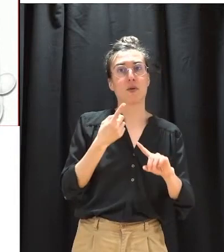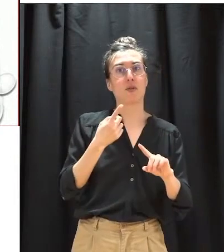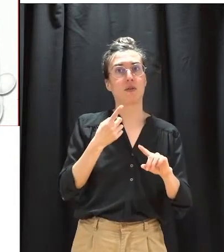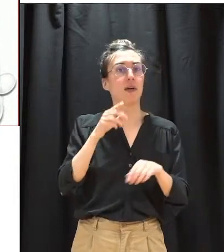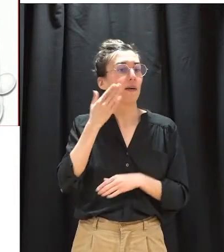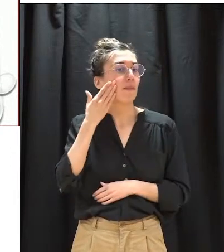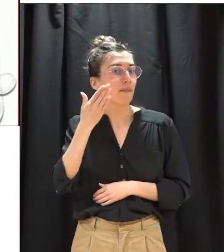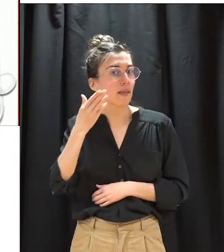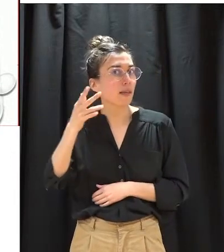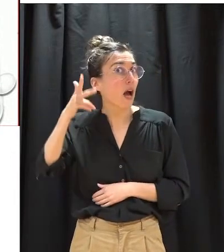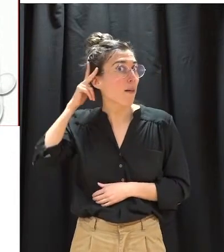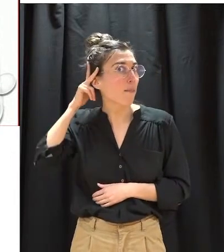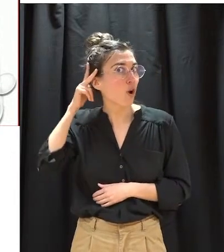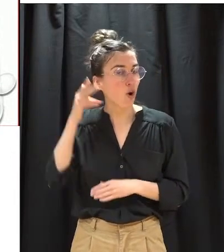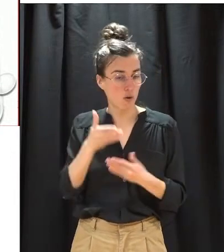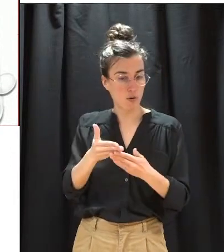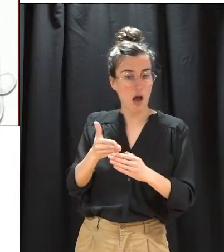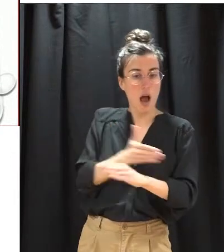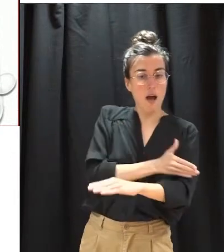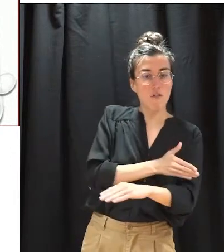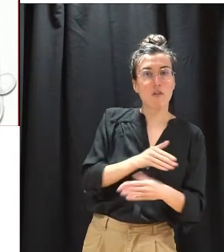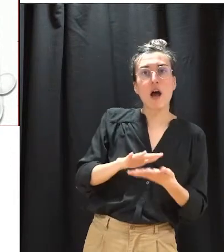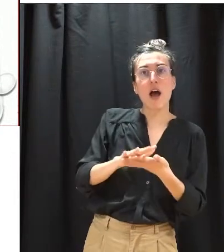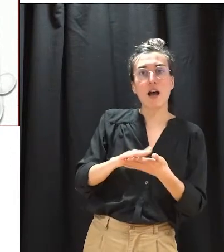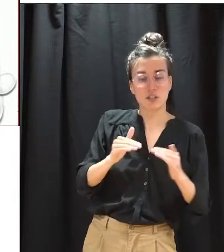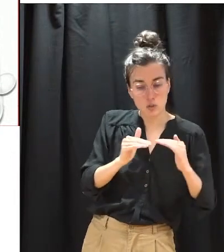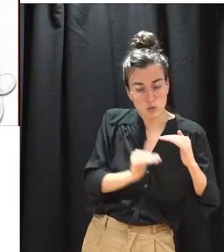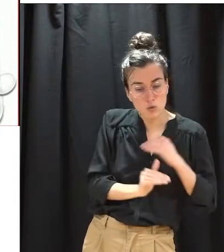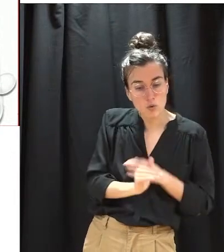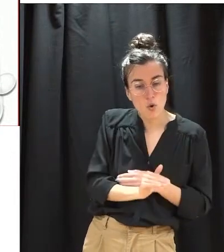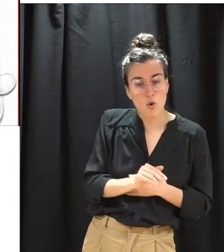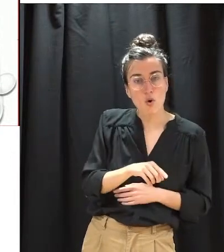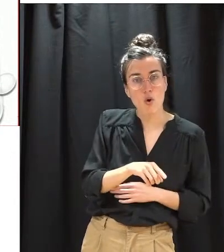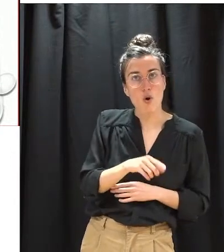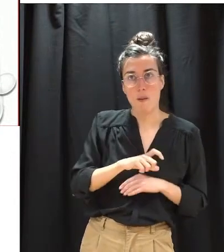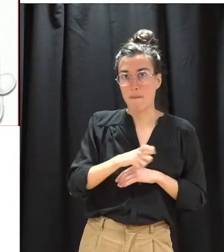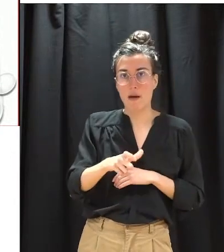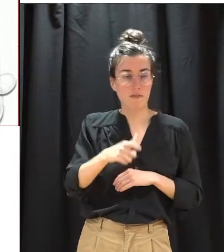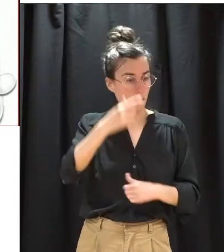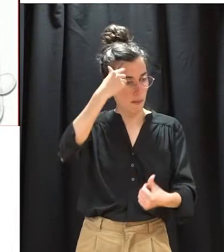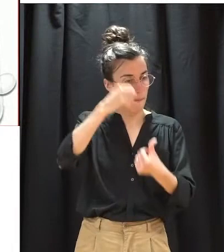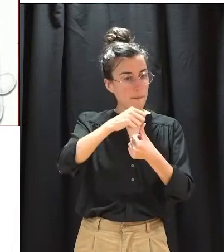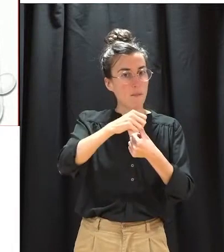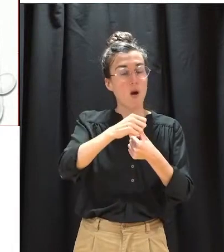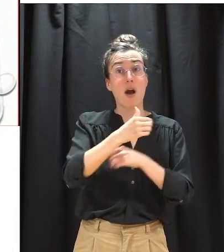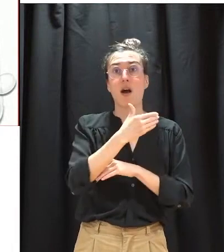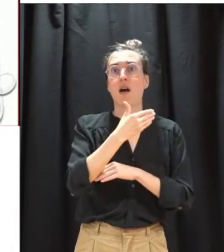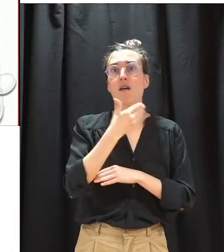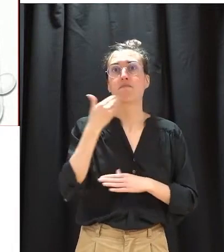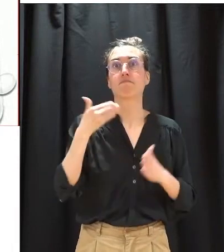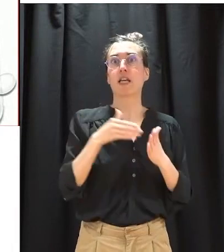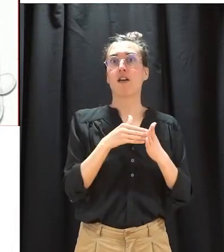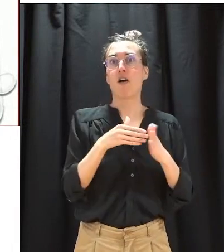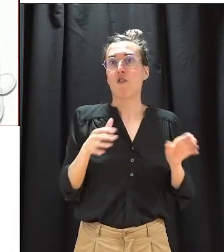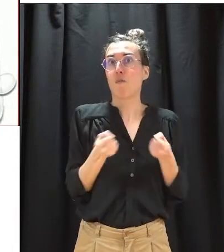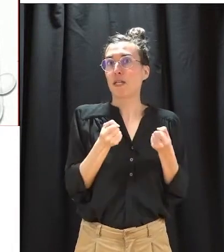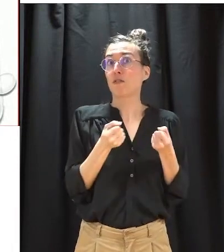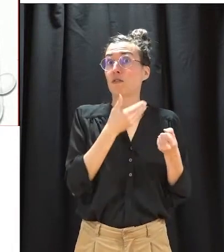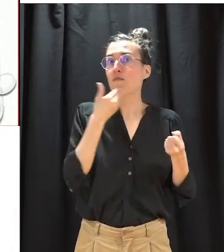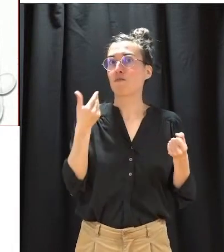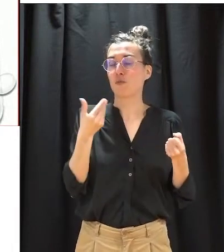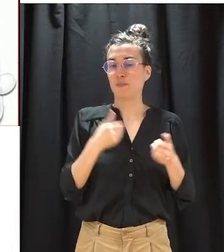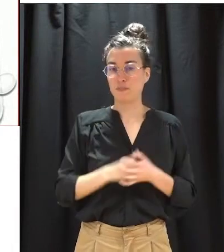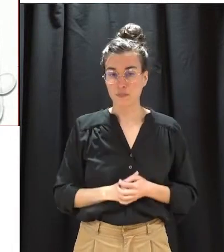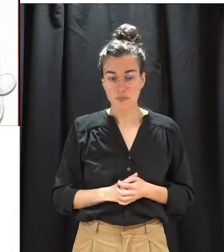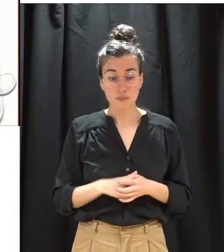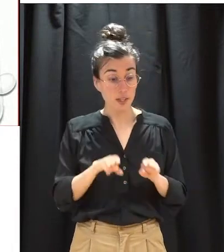tôt, meilleur on sera en restitution et en utilisation de cette mémoire. Et on note aussi que le niveau de la